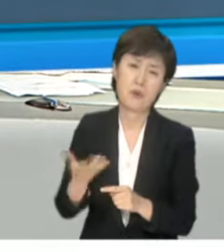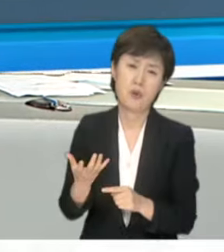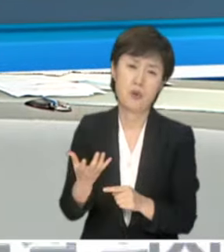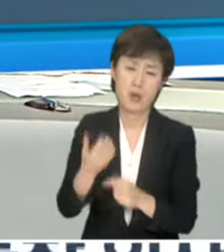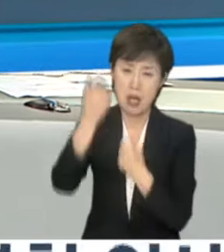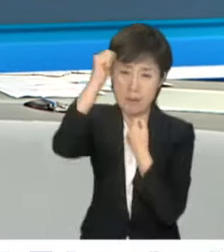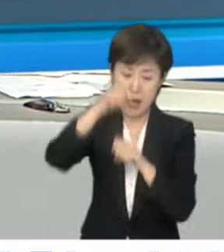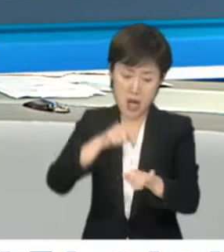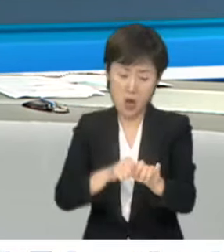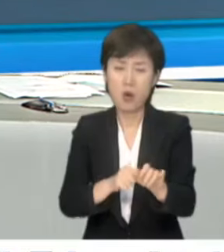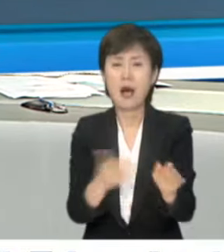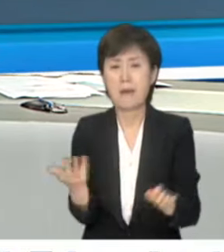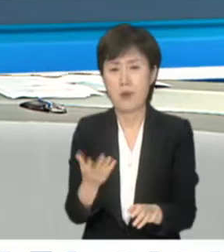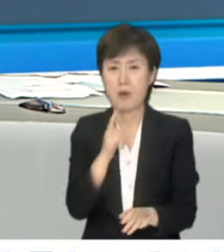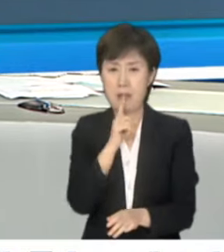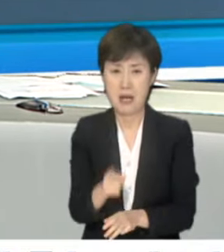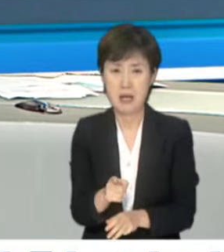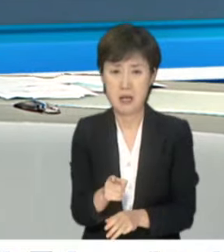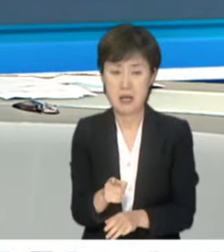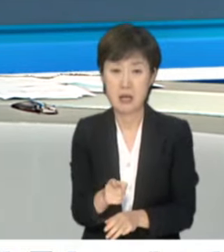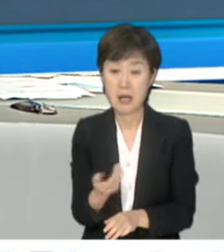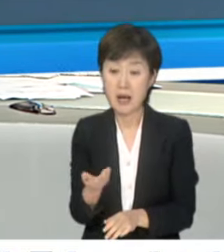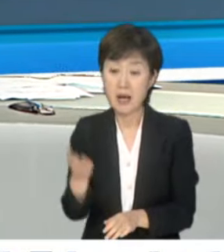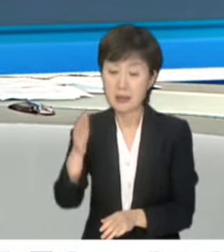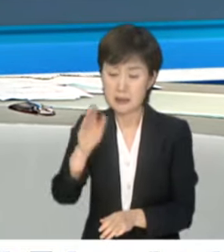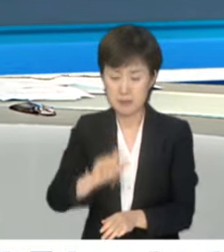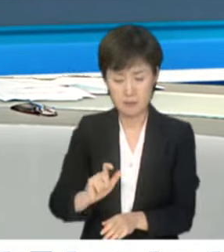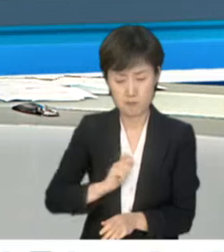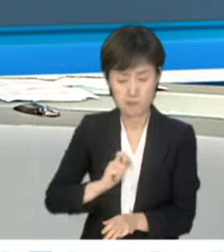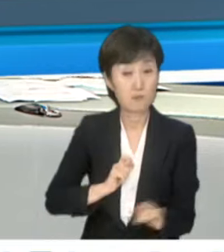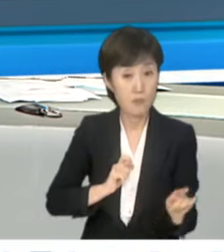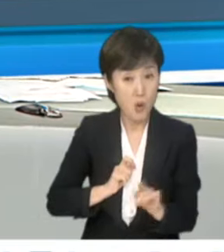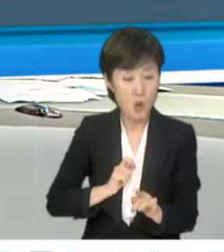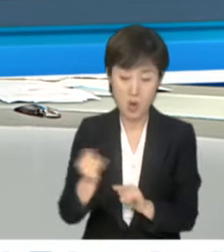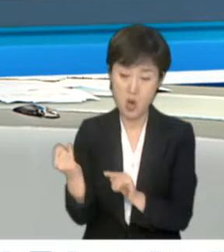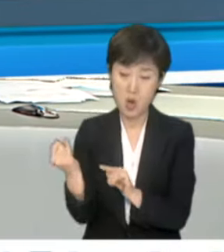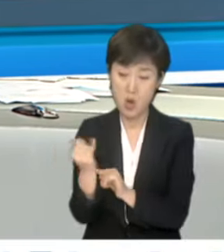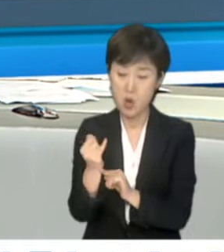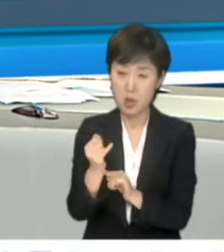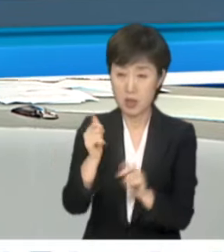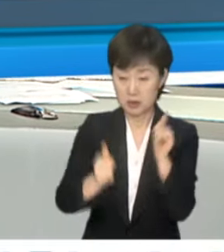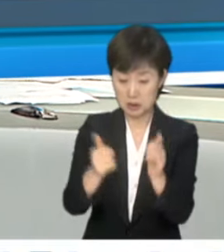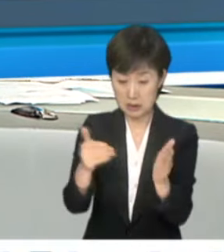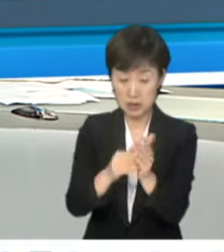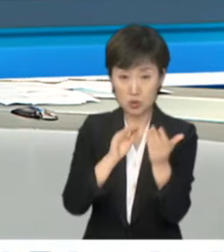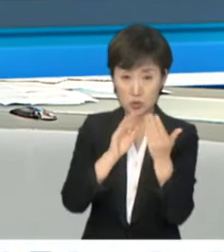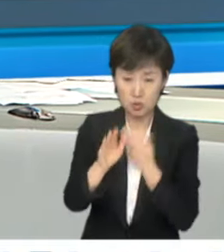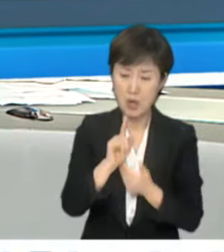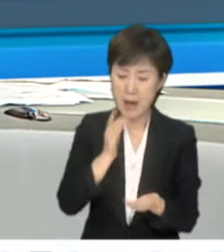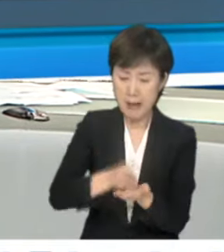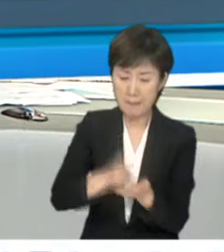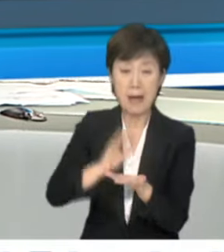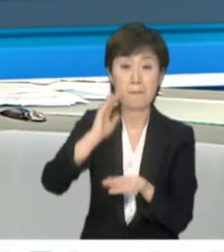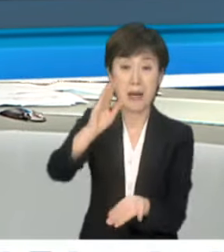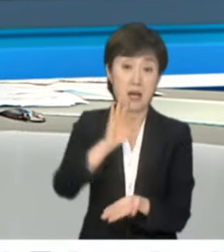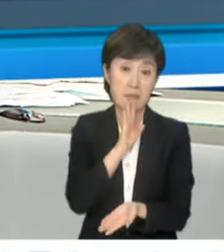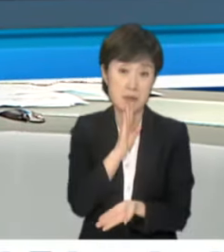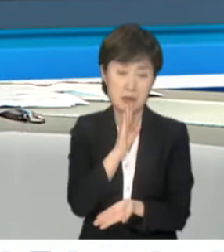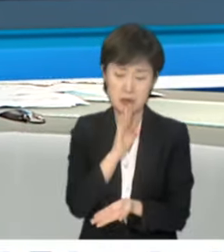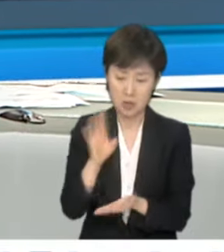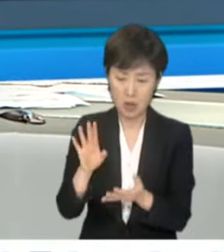메달 따고 나서 그 직후에 내놓았던 발언들 그리고 이제 올림픽이 끝나고 나서 어떤 얘기를 할지 모르겠지만 이거와 연관이 있지